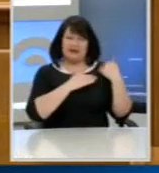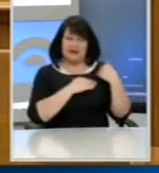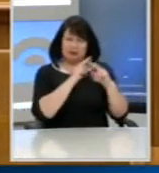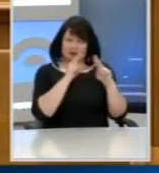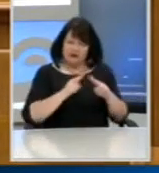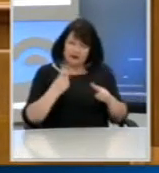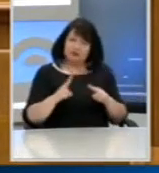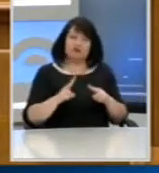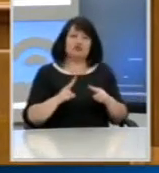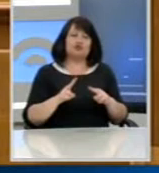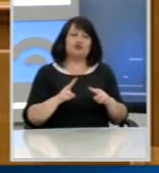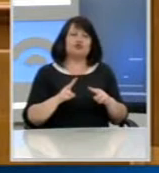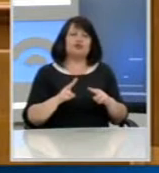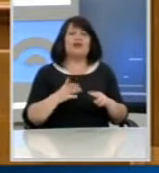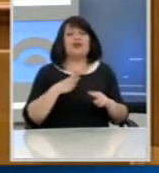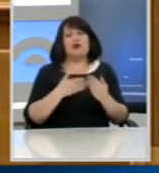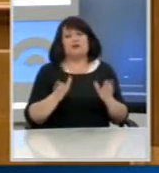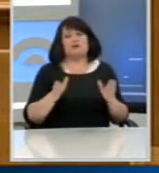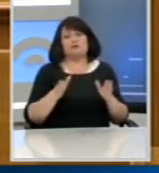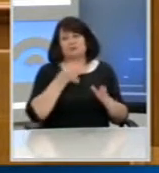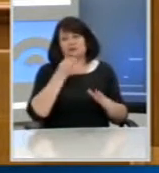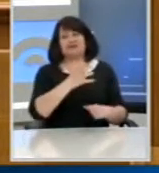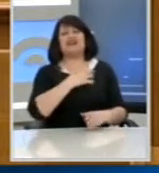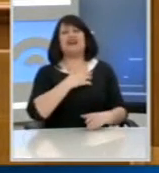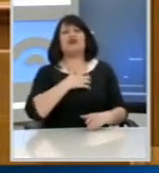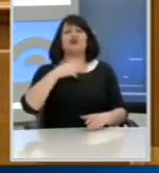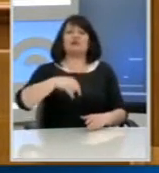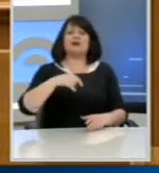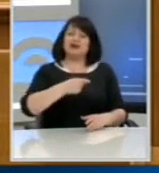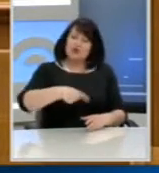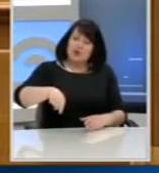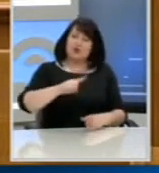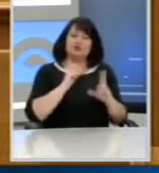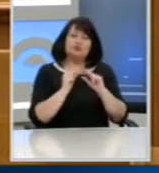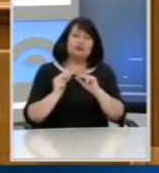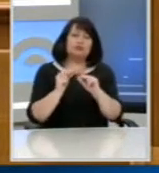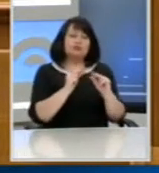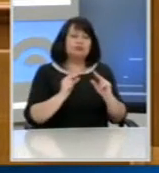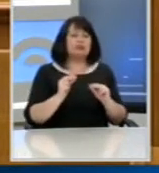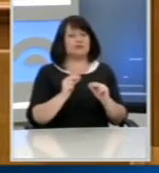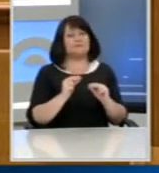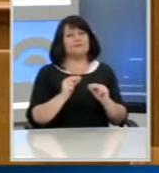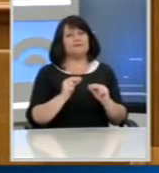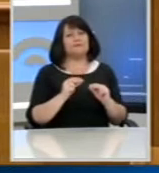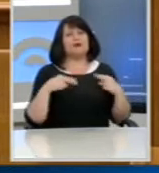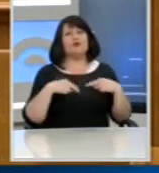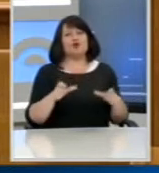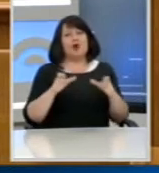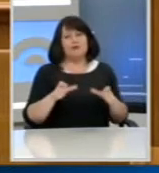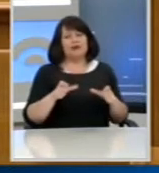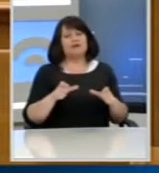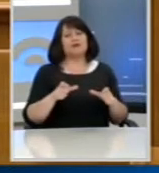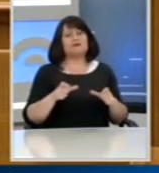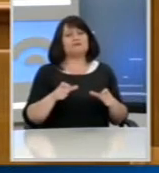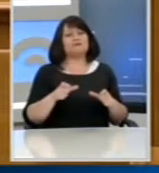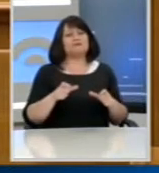και τα στελέχη της ΔΟΣΥ, και θέλω δημόσια να ευχαριστήσω τον στρατηγό Μπρασάκη και όλα τα στελέχη της ΔΟΣΥ του Υπουργείου Εθνικής Άμυνας,